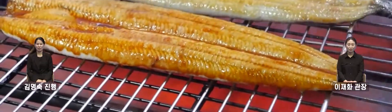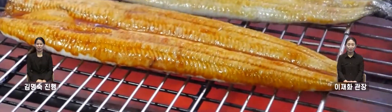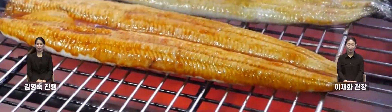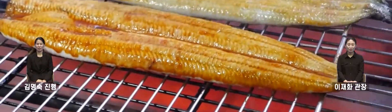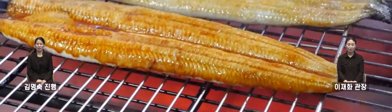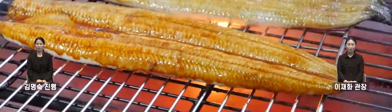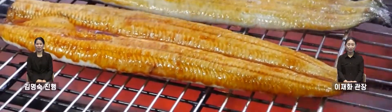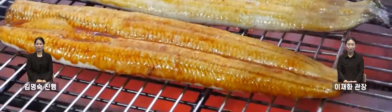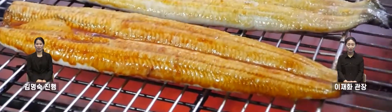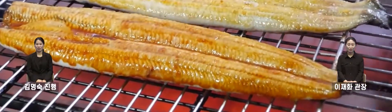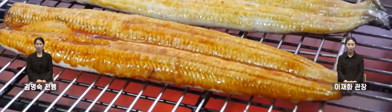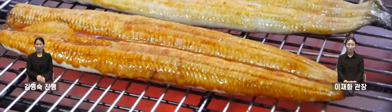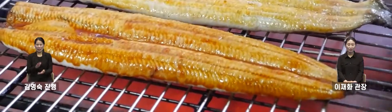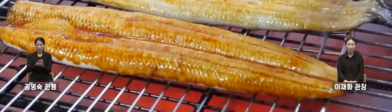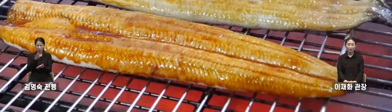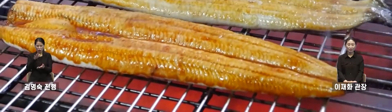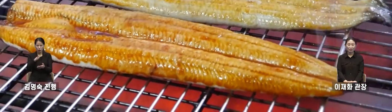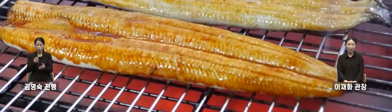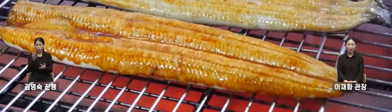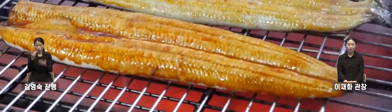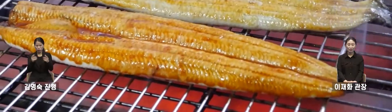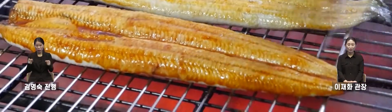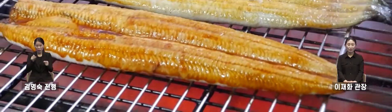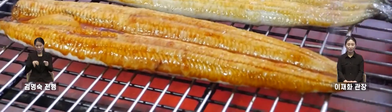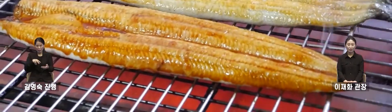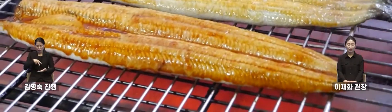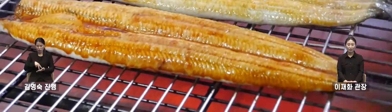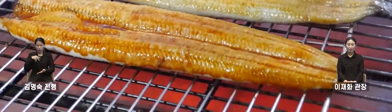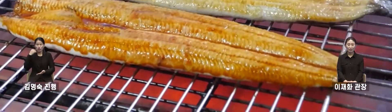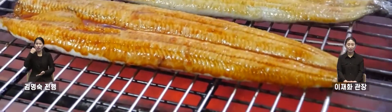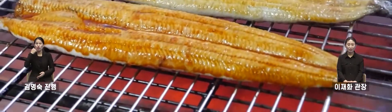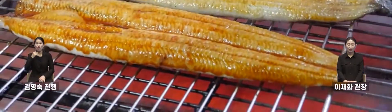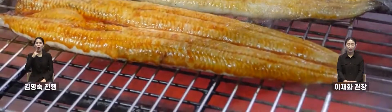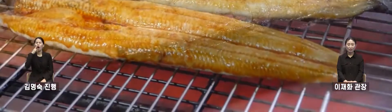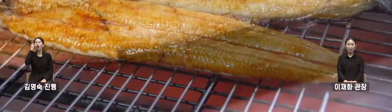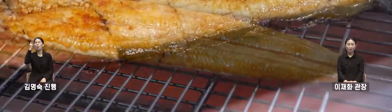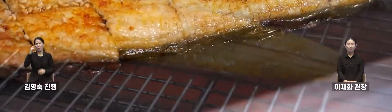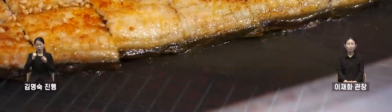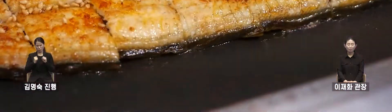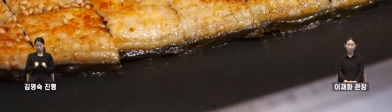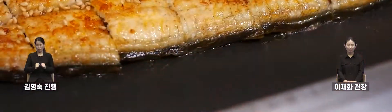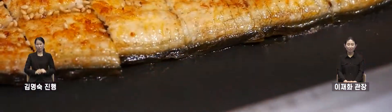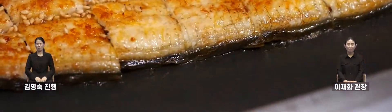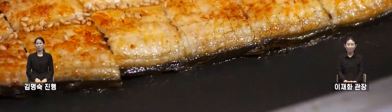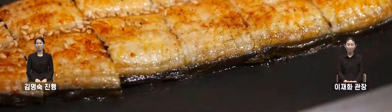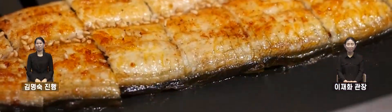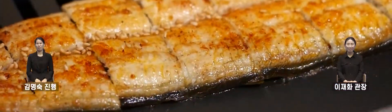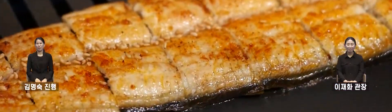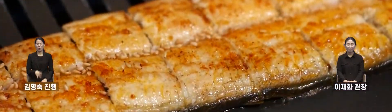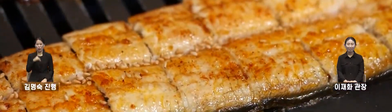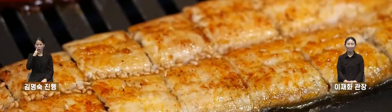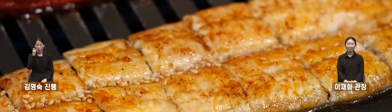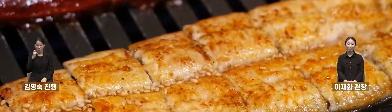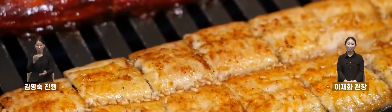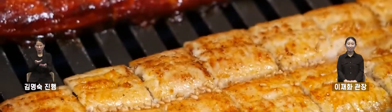것은 그 뜨거운 불 앞에 누가 계시느냐? 엄마가 계세요.